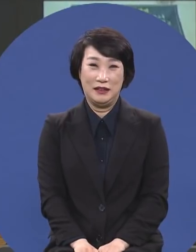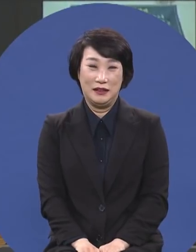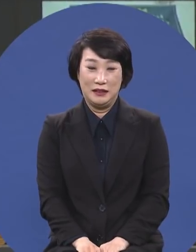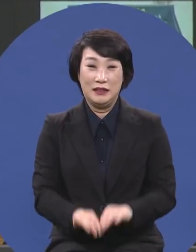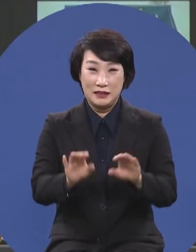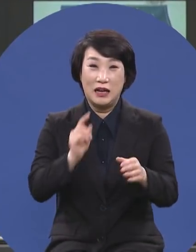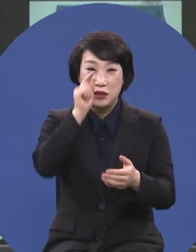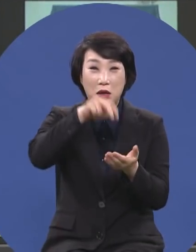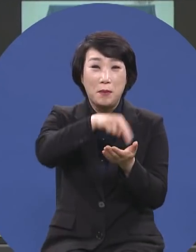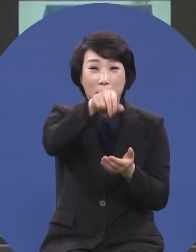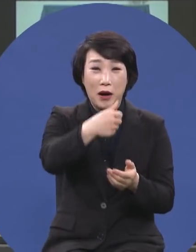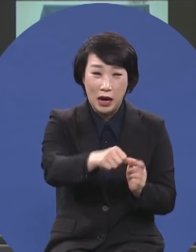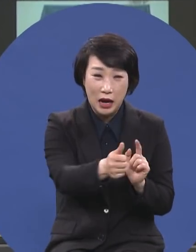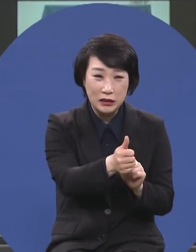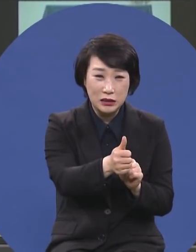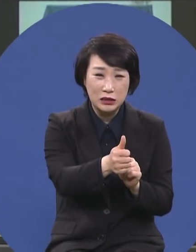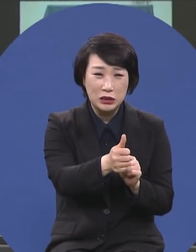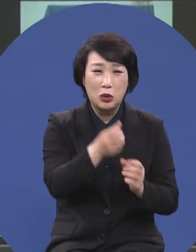탕자는 말합니다.